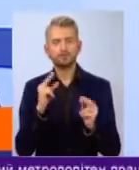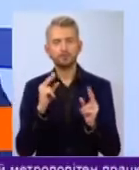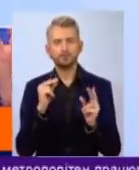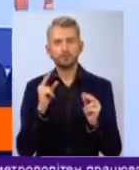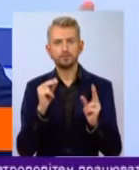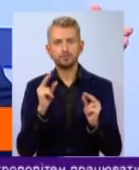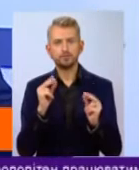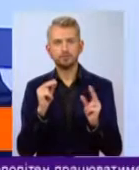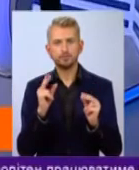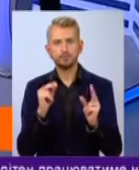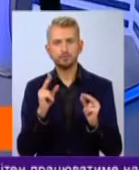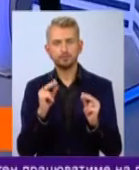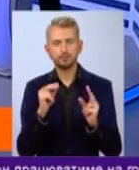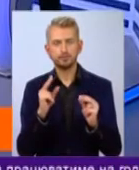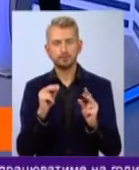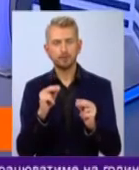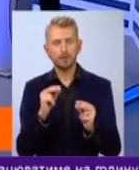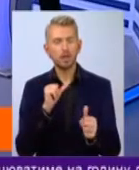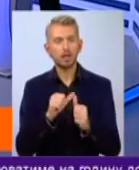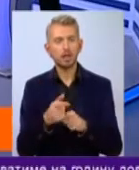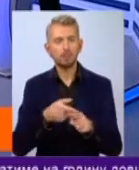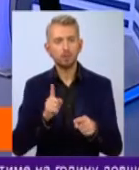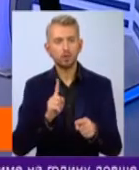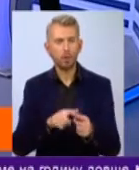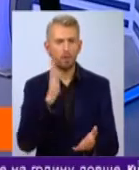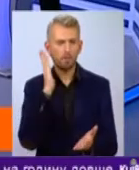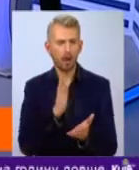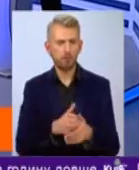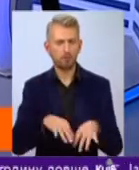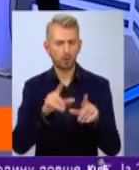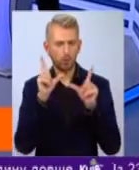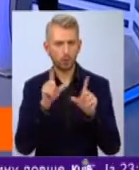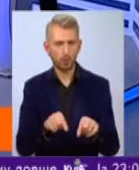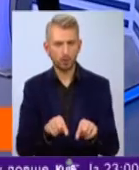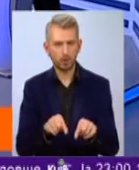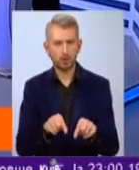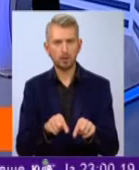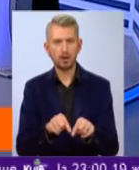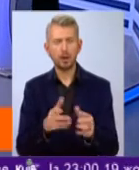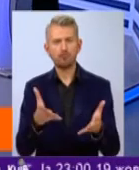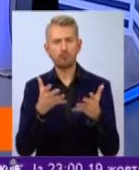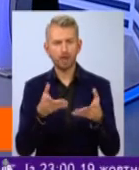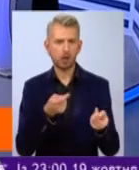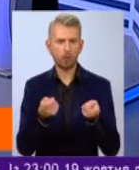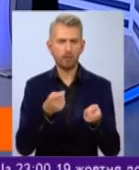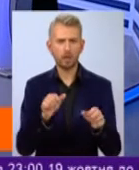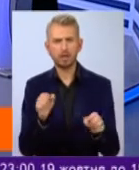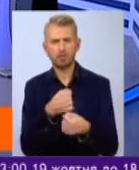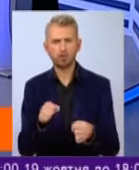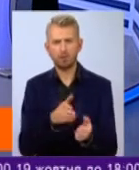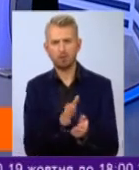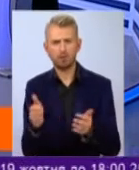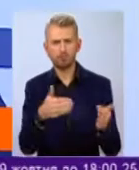так, або під землею, або над землею. Звісно. І крім цього, звісно, прямий рух, крім цього, чіткі регулювання, неможливість вийти, т.д. і